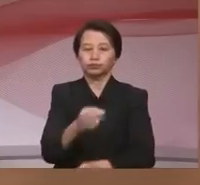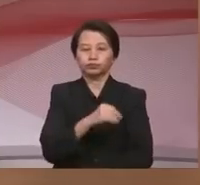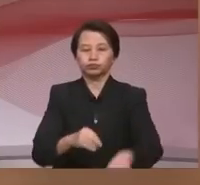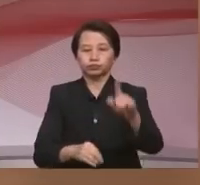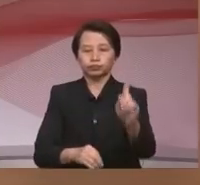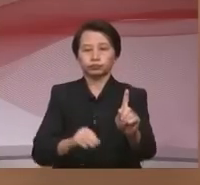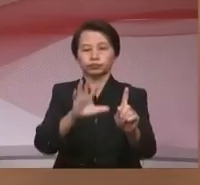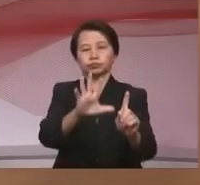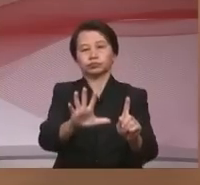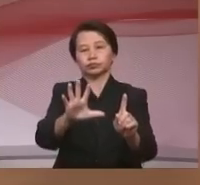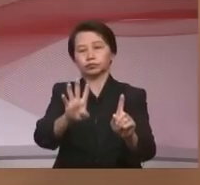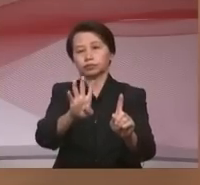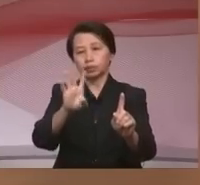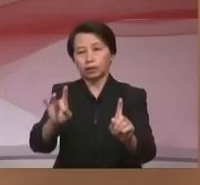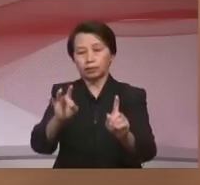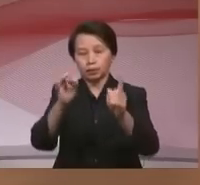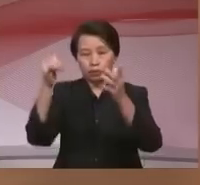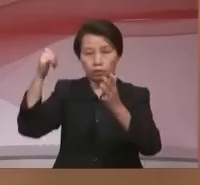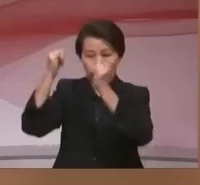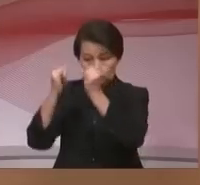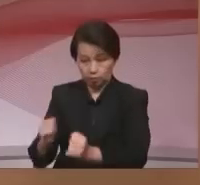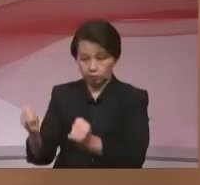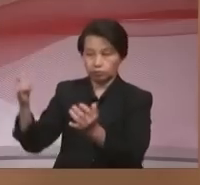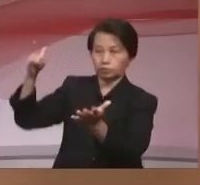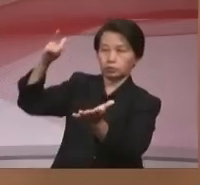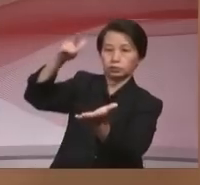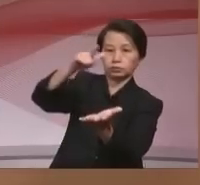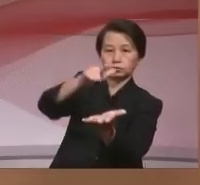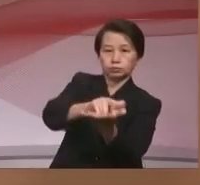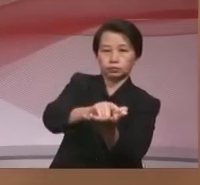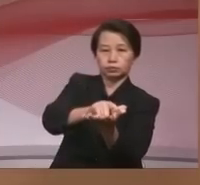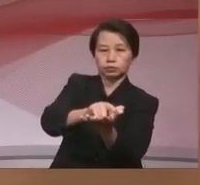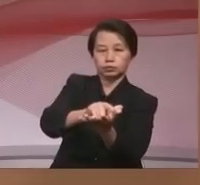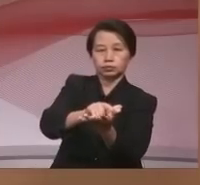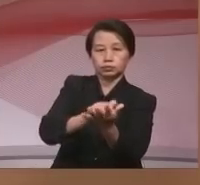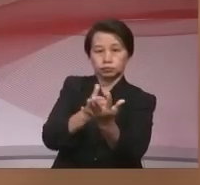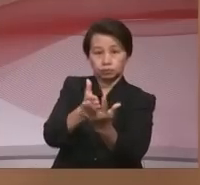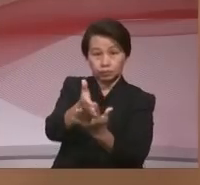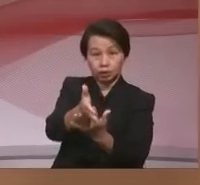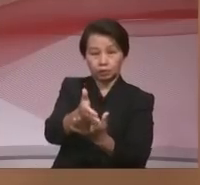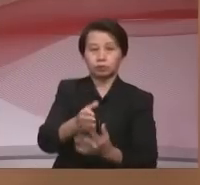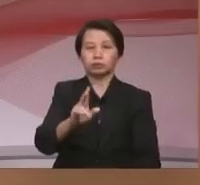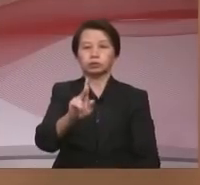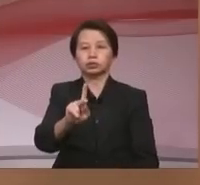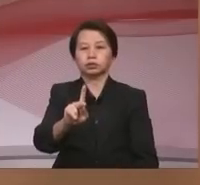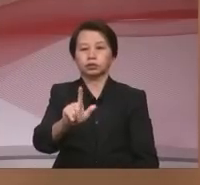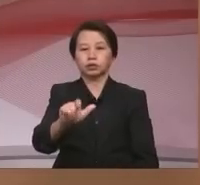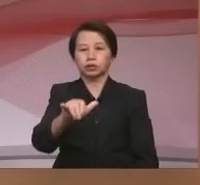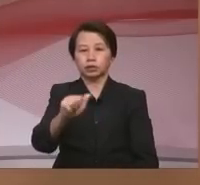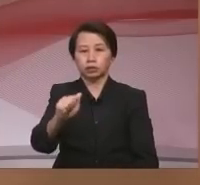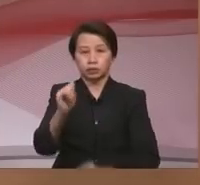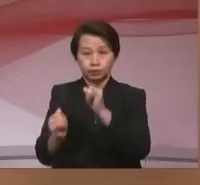1,448 individu telah pulang ke tanah air melalui pintu masuk sempadan antarabangsa